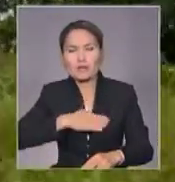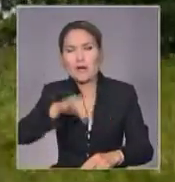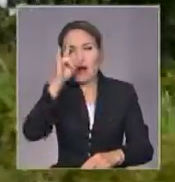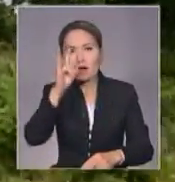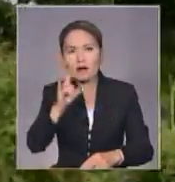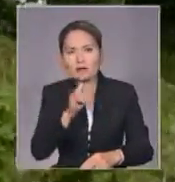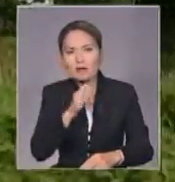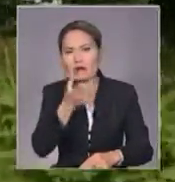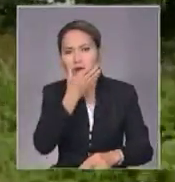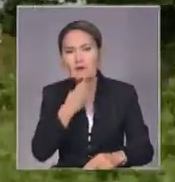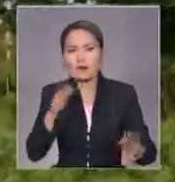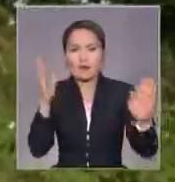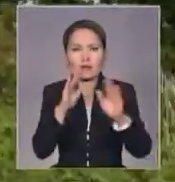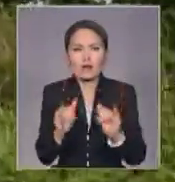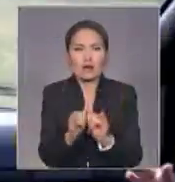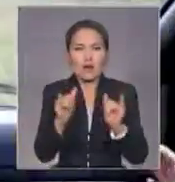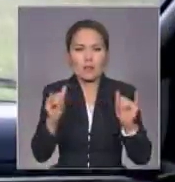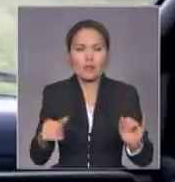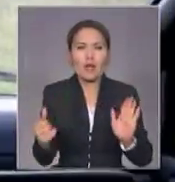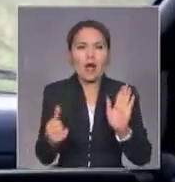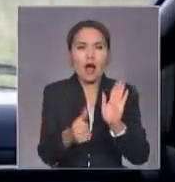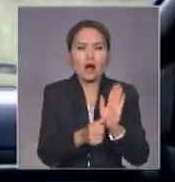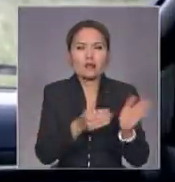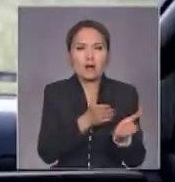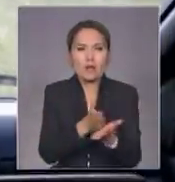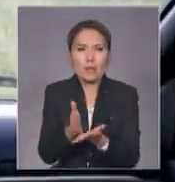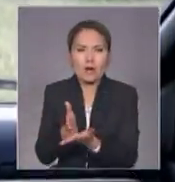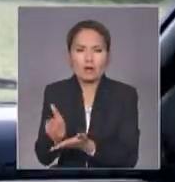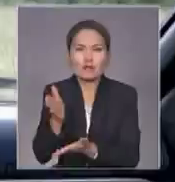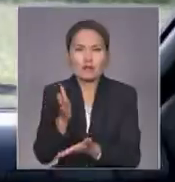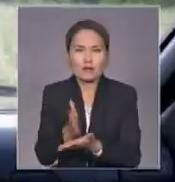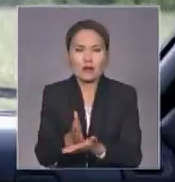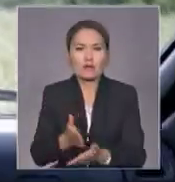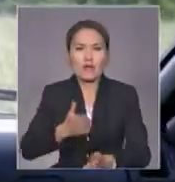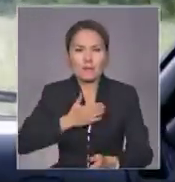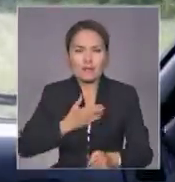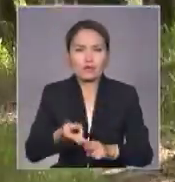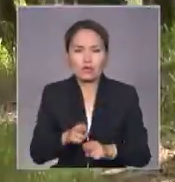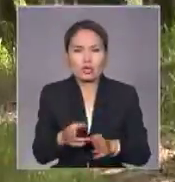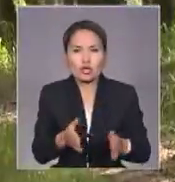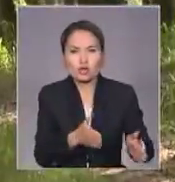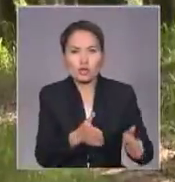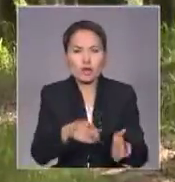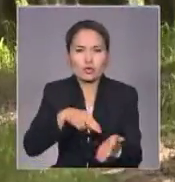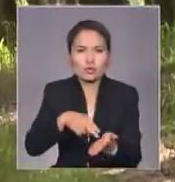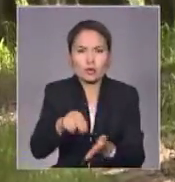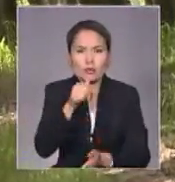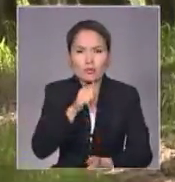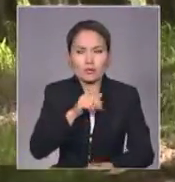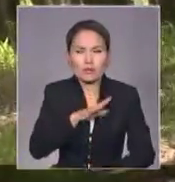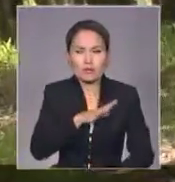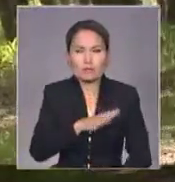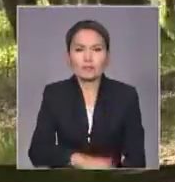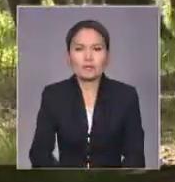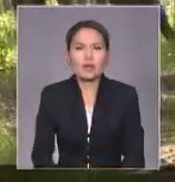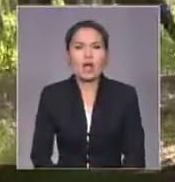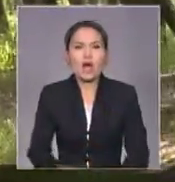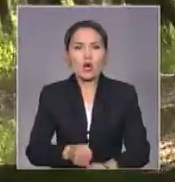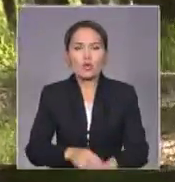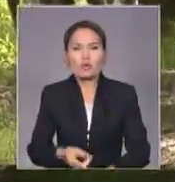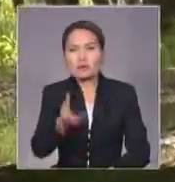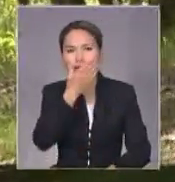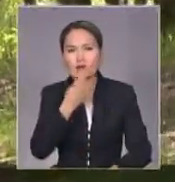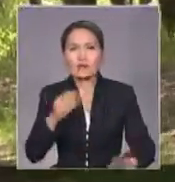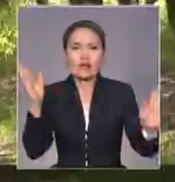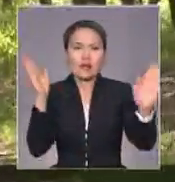деген тұстарын апаратын 6 бағытты анықтап қойыпты. Соның бірімен бізде жүріп өттік. Орман алқабының мына бір түсі экологиялық дәліз